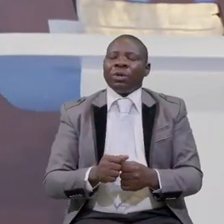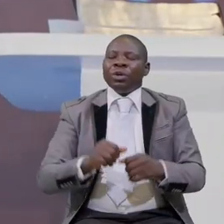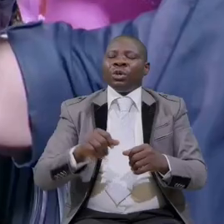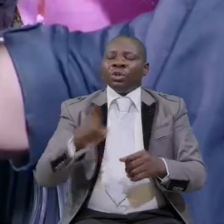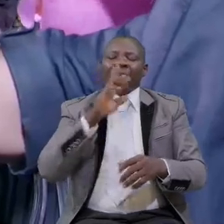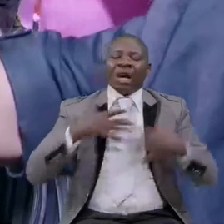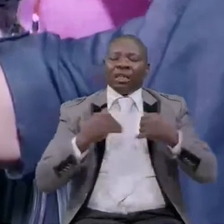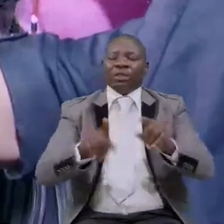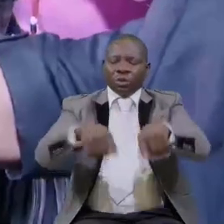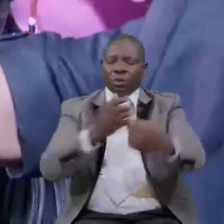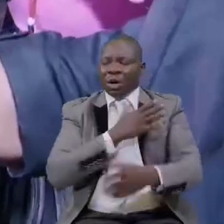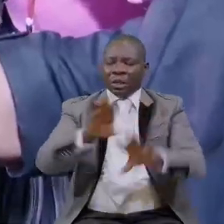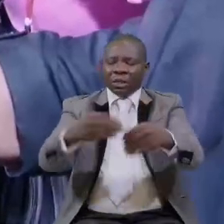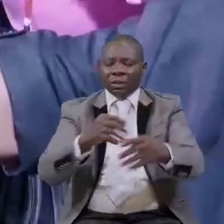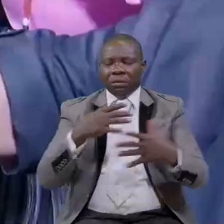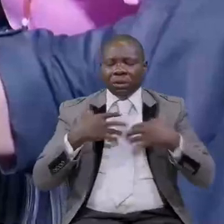autres.